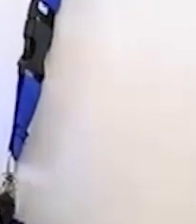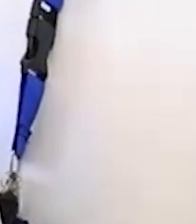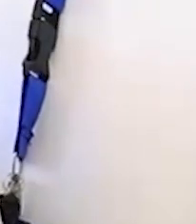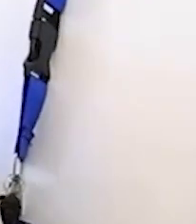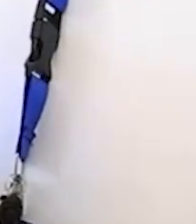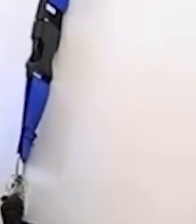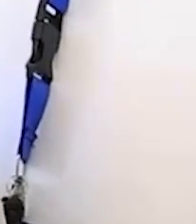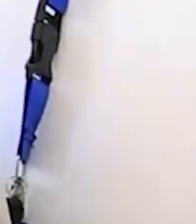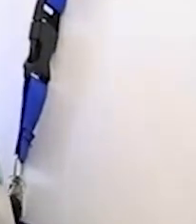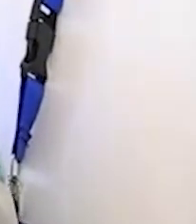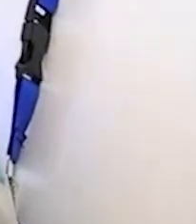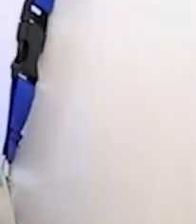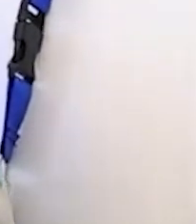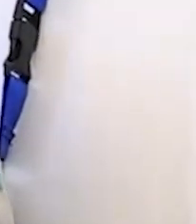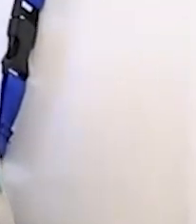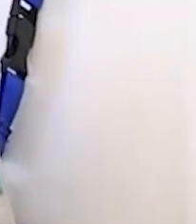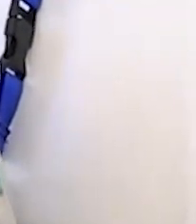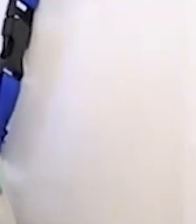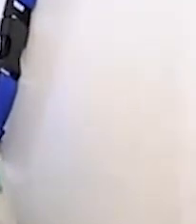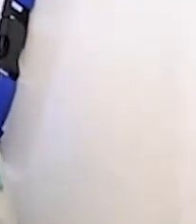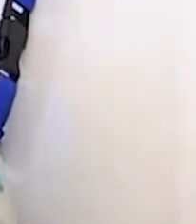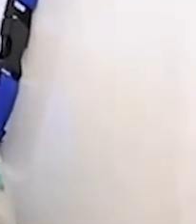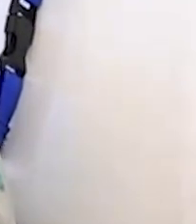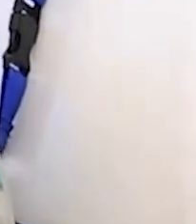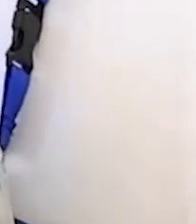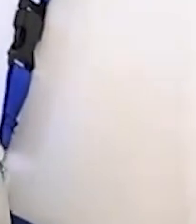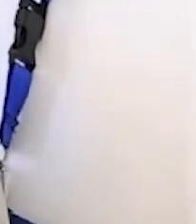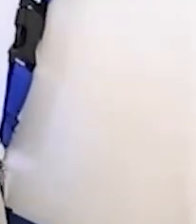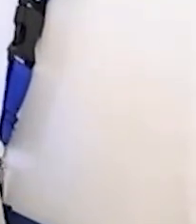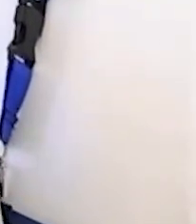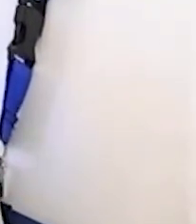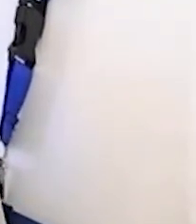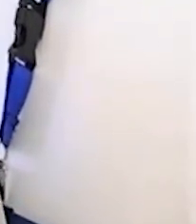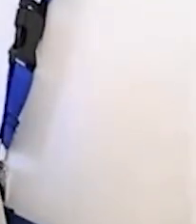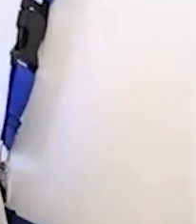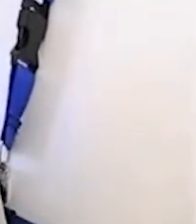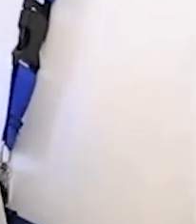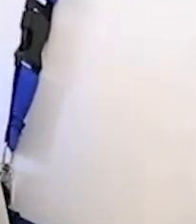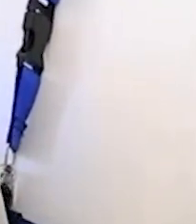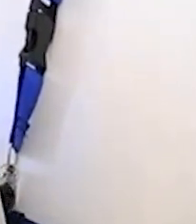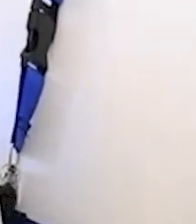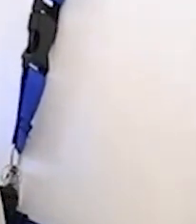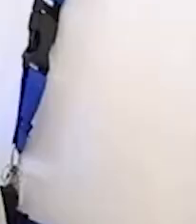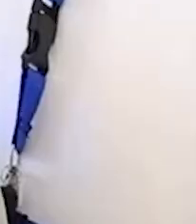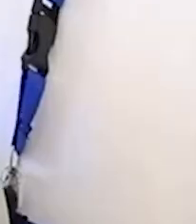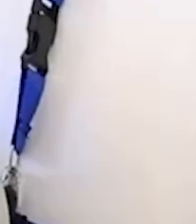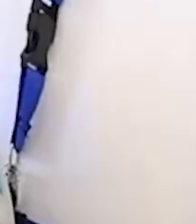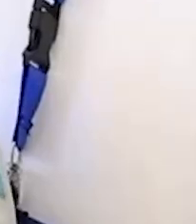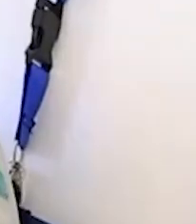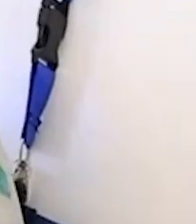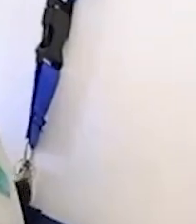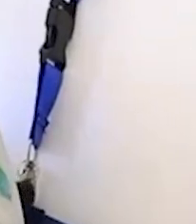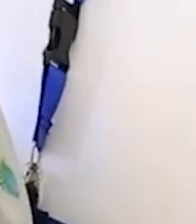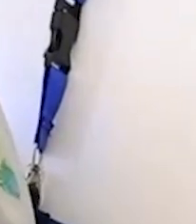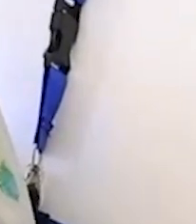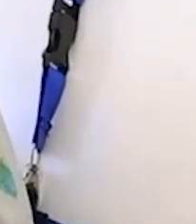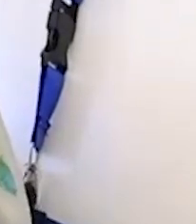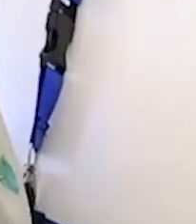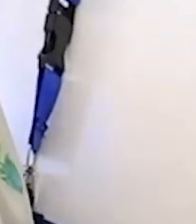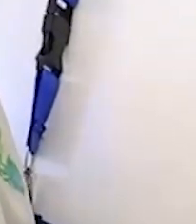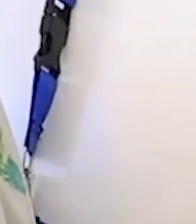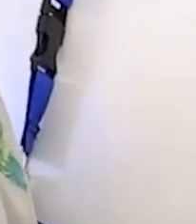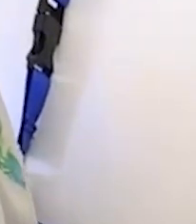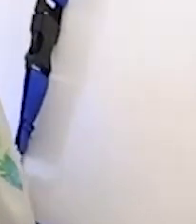zipo changamoto, lakini kama serikali tunaendelea kuwajibika kuboresha huduma hii ya afya. Kwa hivyo nyumbani kuna ndugu zetu, Wakenya wenzetu ambao